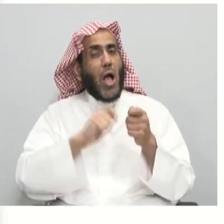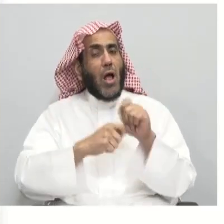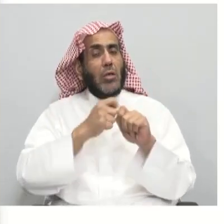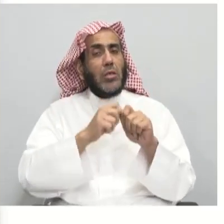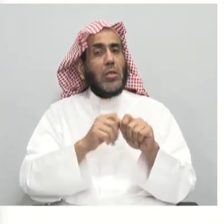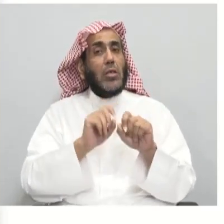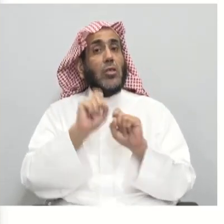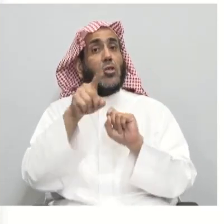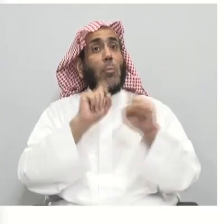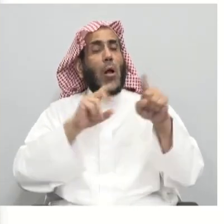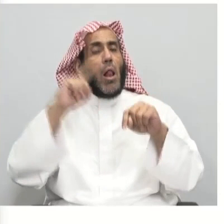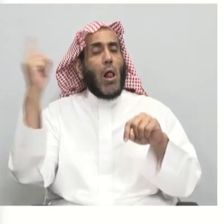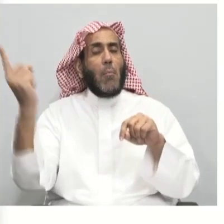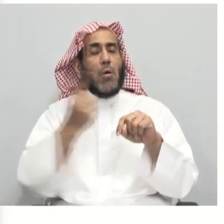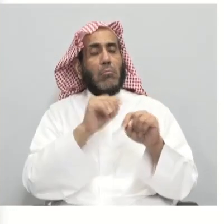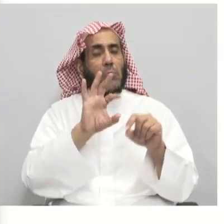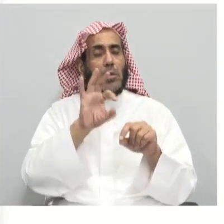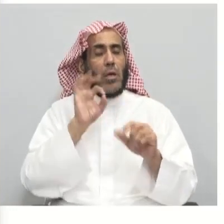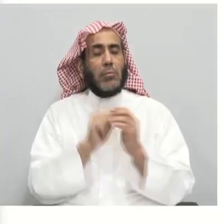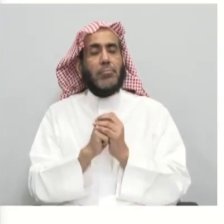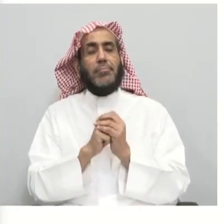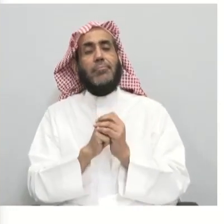الشبكه العالميه نختار